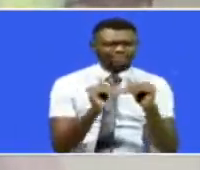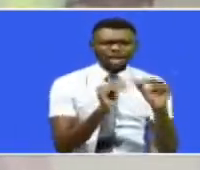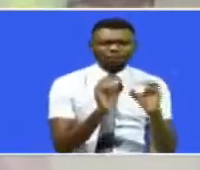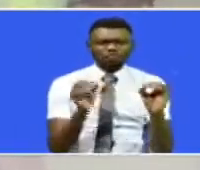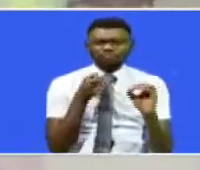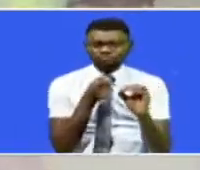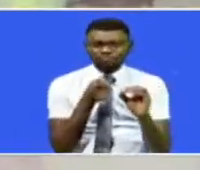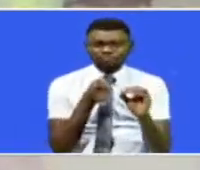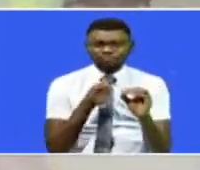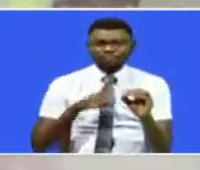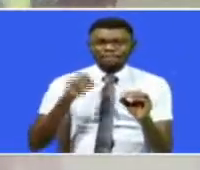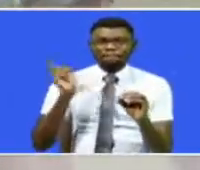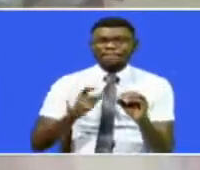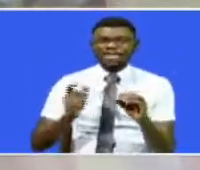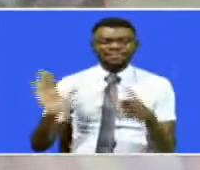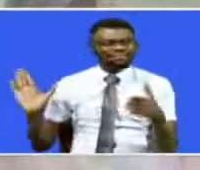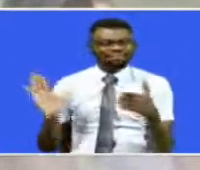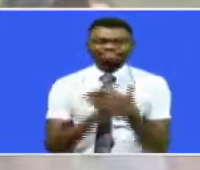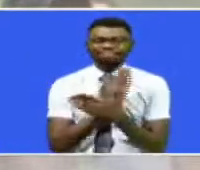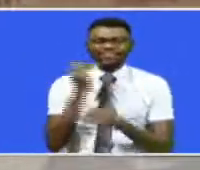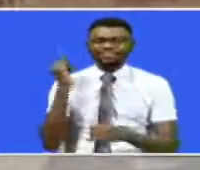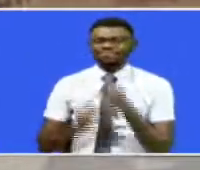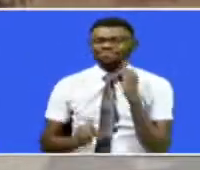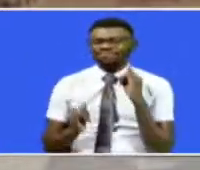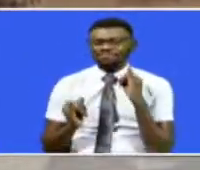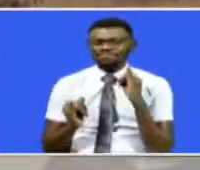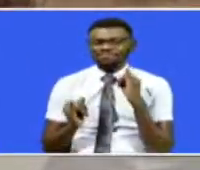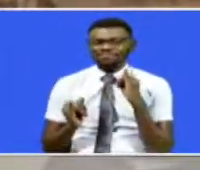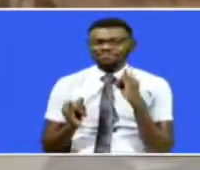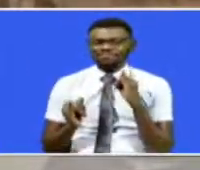killing will come to an end. Ukosefu wa